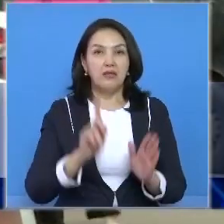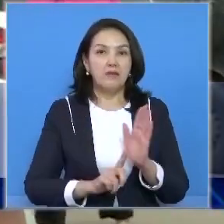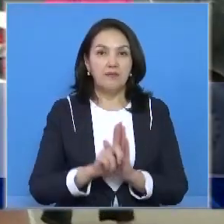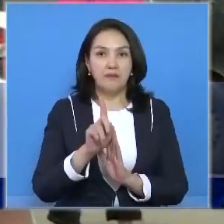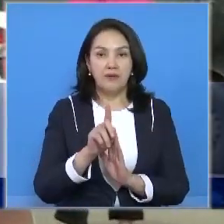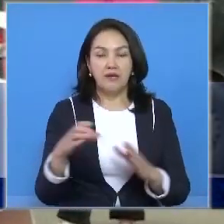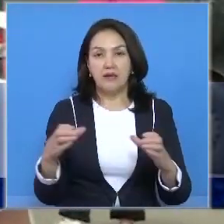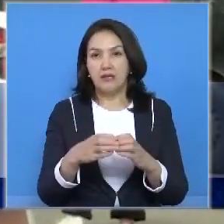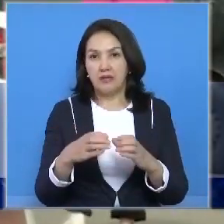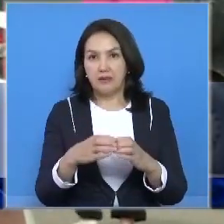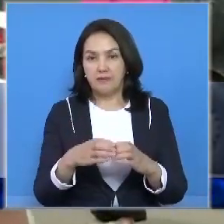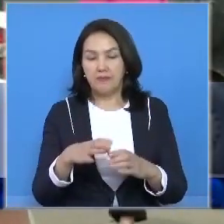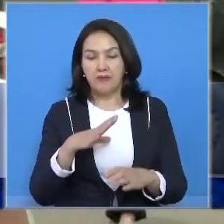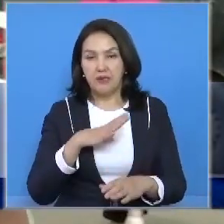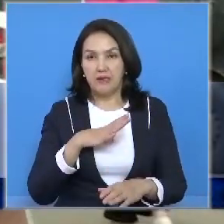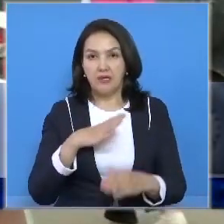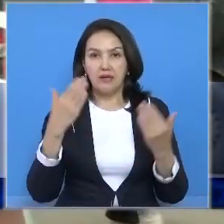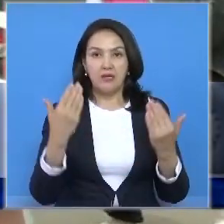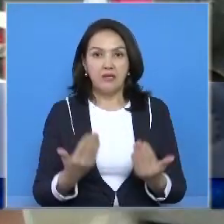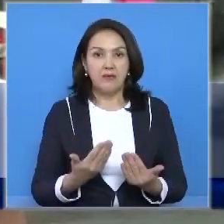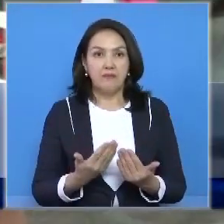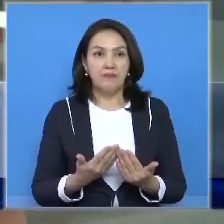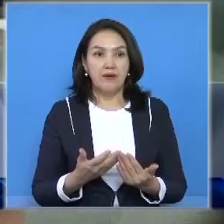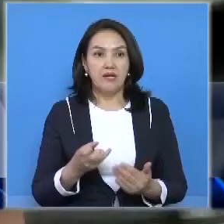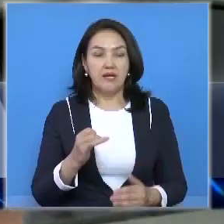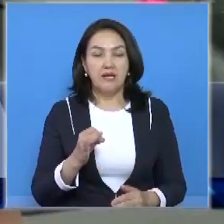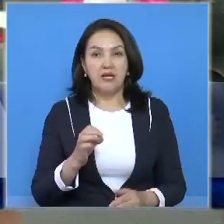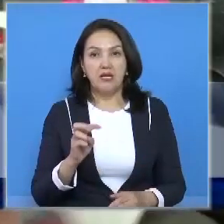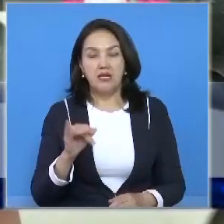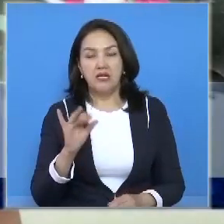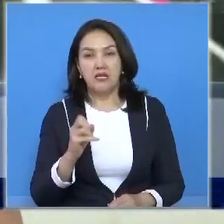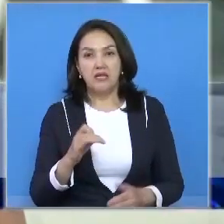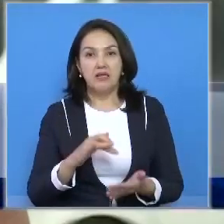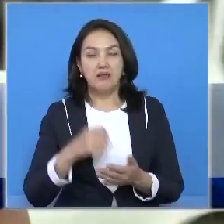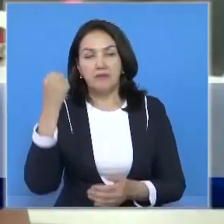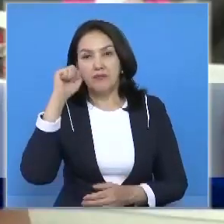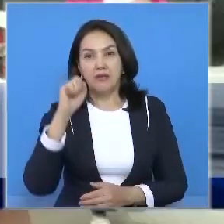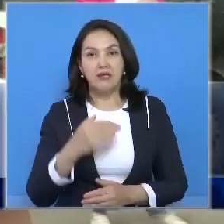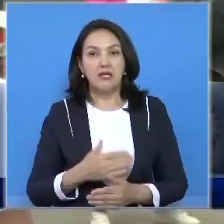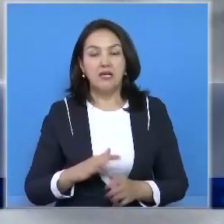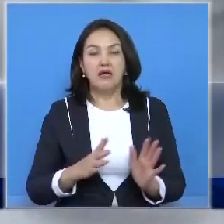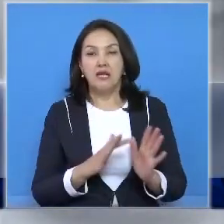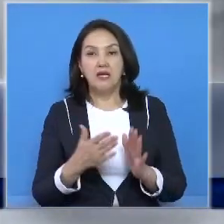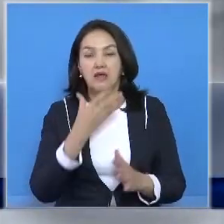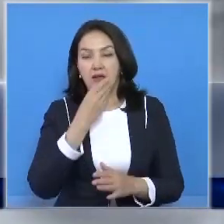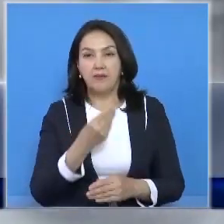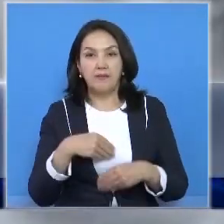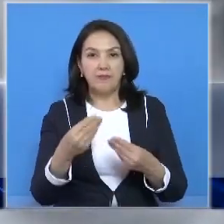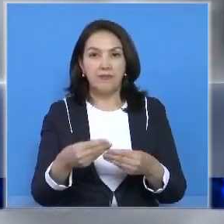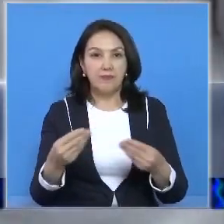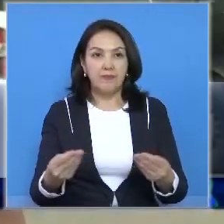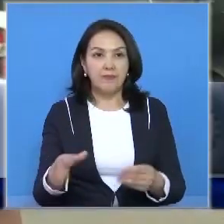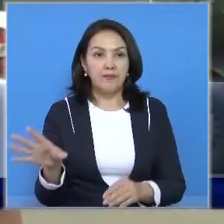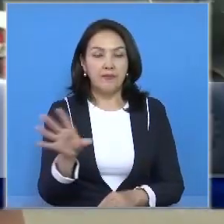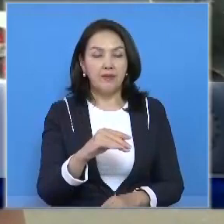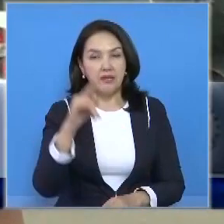бұл акция бастау алған болатын. Қазіргі таңда Далида центр және алдағы уақытта Батырлар аллеясы қаланы көрікті әсем жерлерінде таратылатын болады.